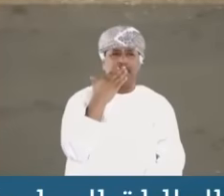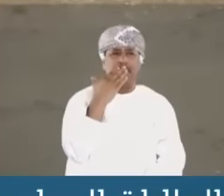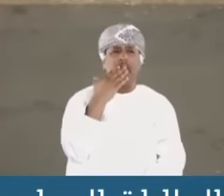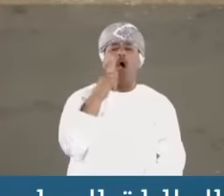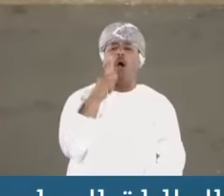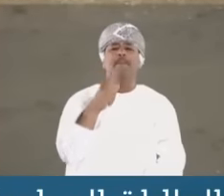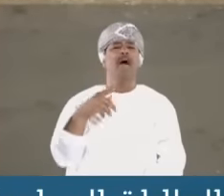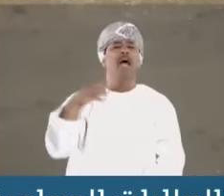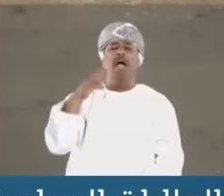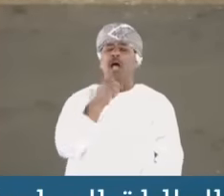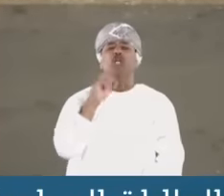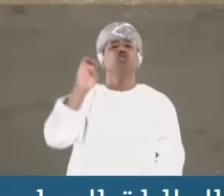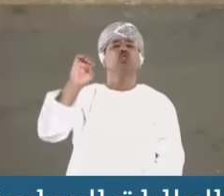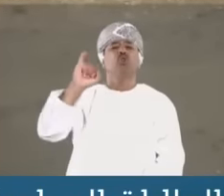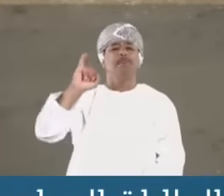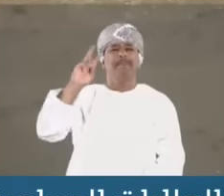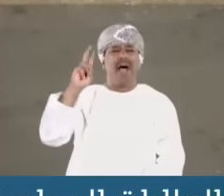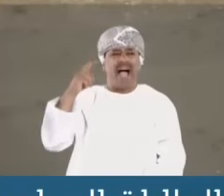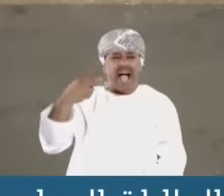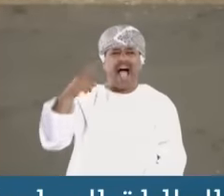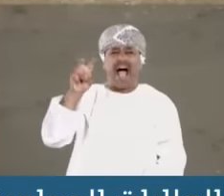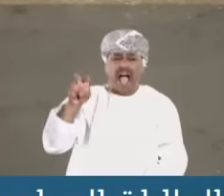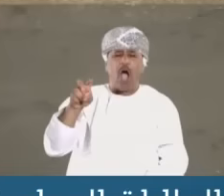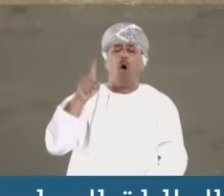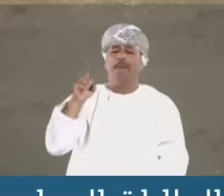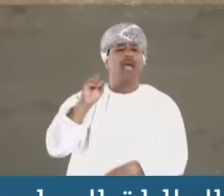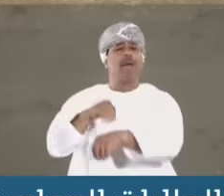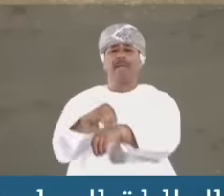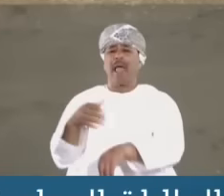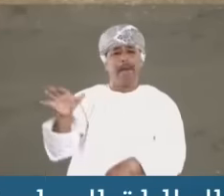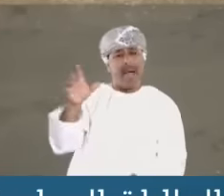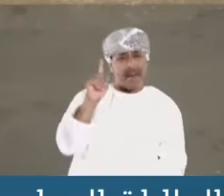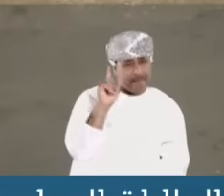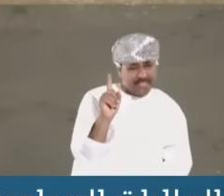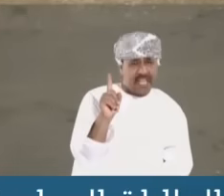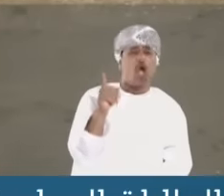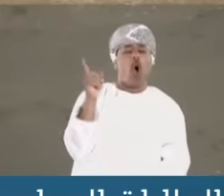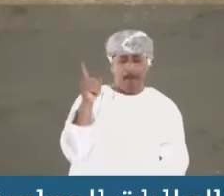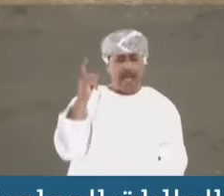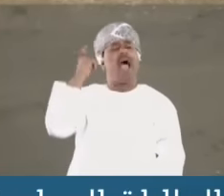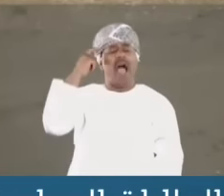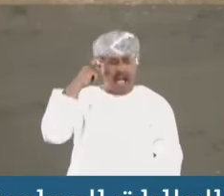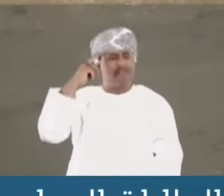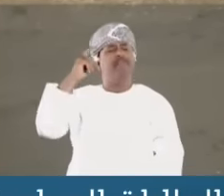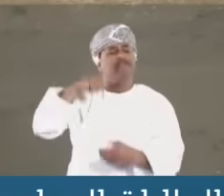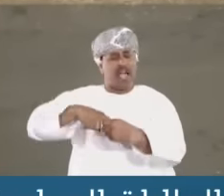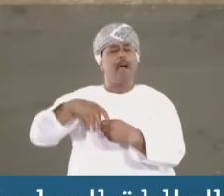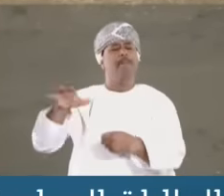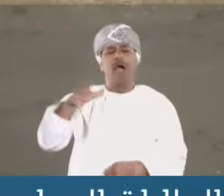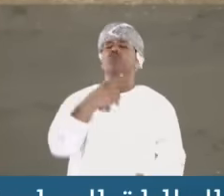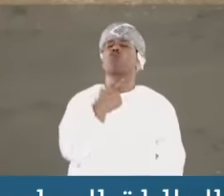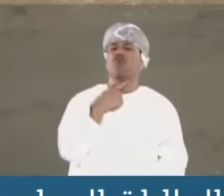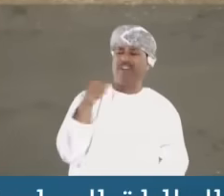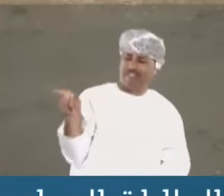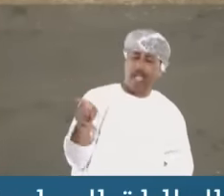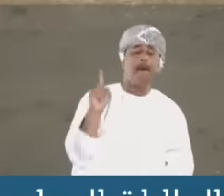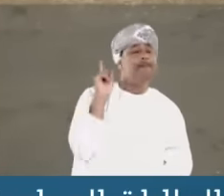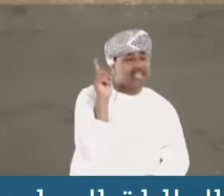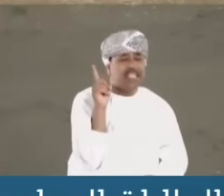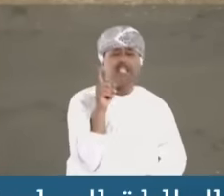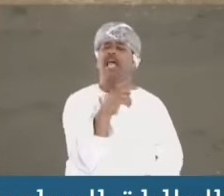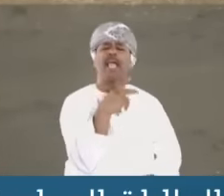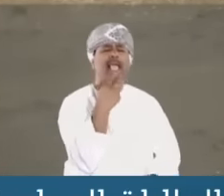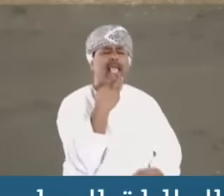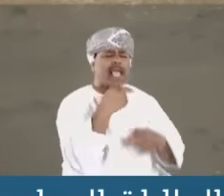جمعة بن خميس القطيطي لا ليحدثني عن البحر فحسب، فتلك علاقة أعرفها سلفا، ولكن